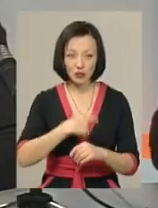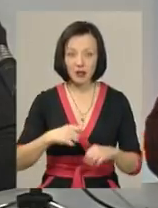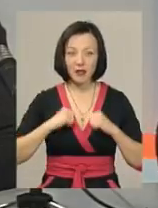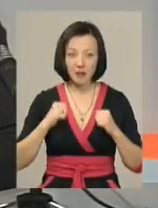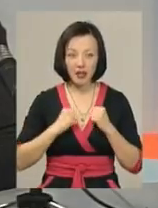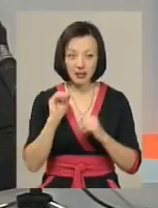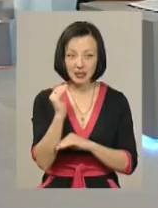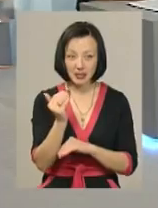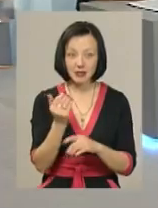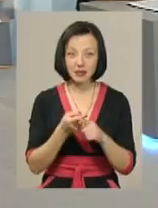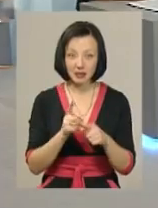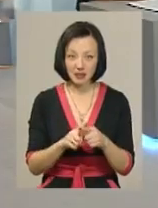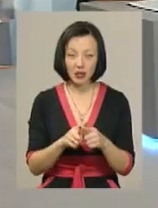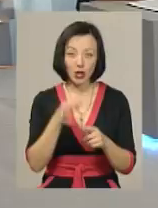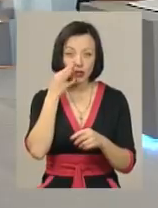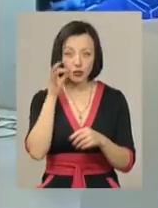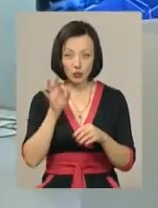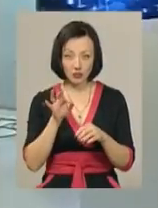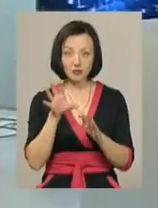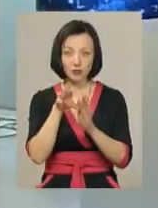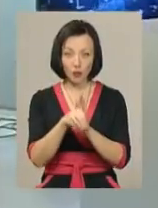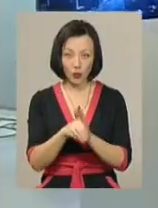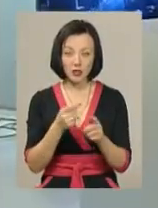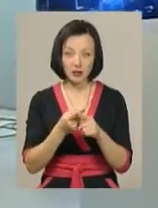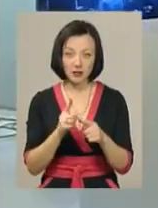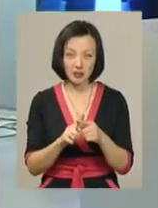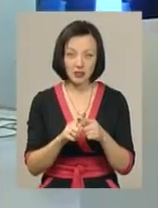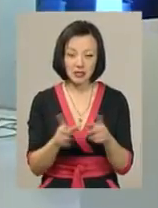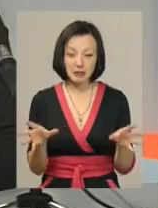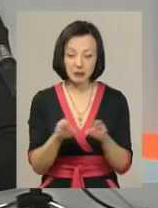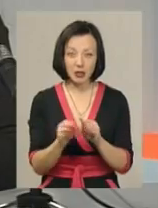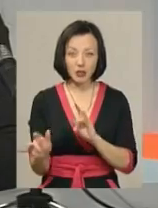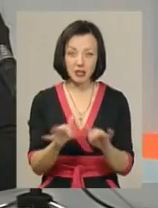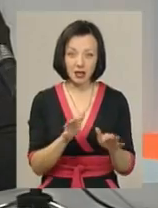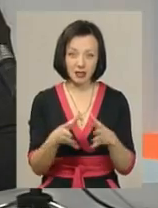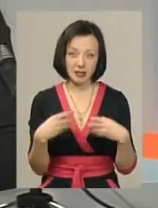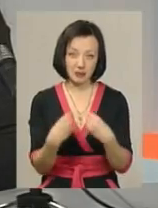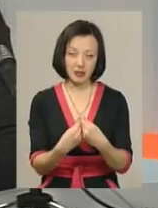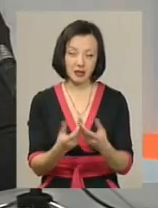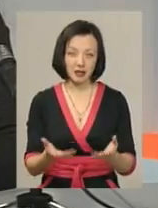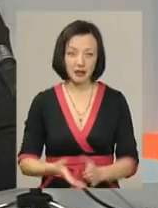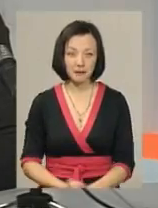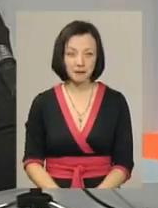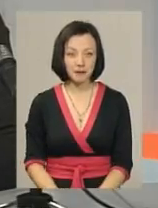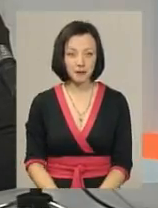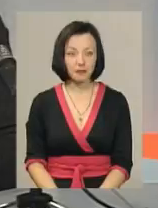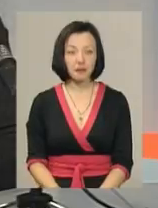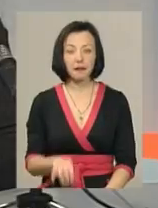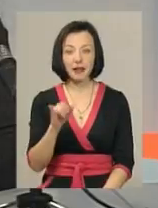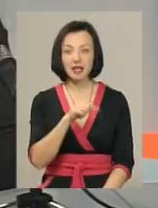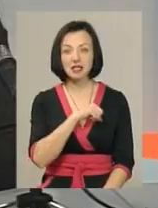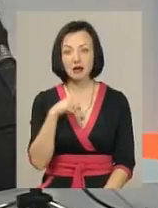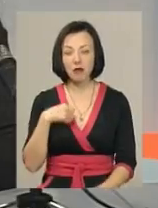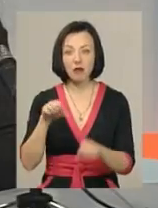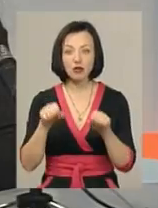гається Тобто дитинаходи вона входить в спільну діяльність всієї сім'ї і сама